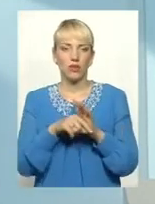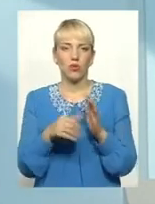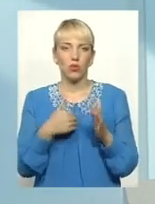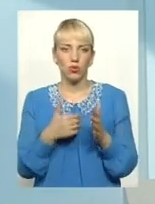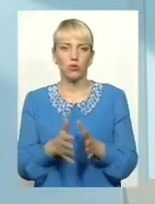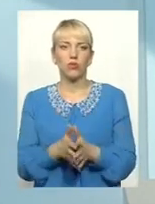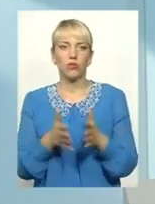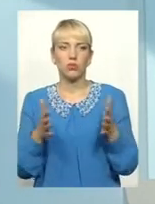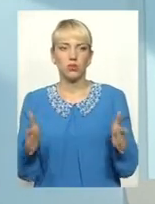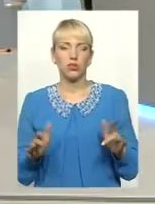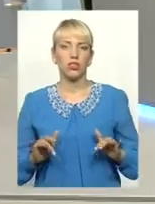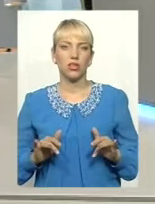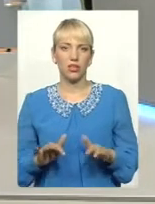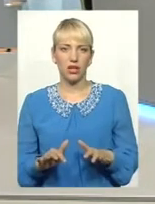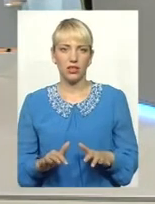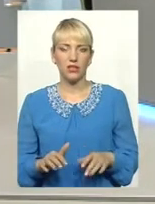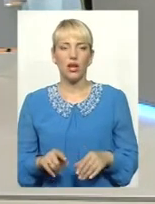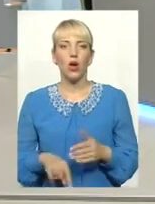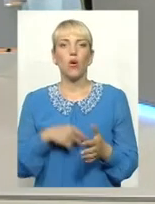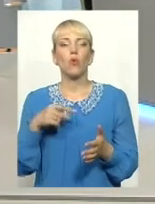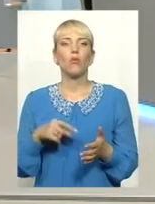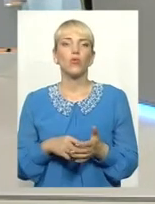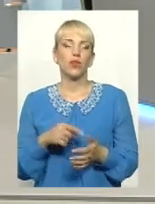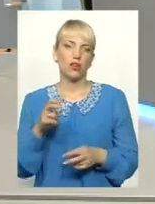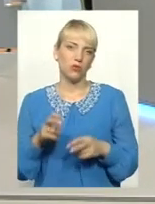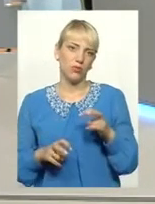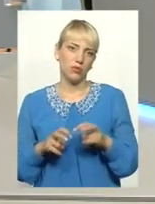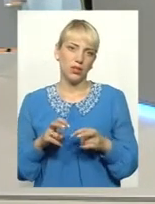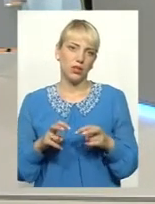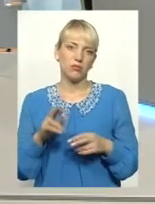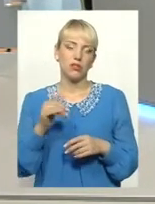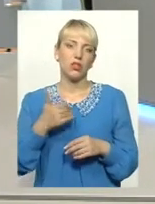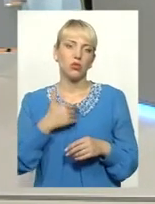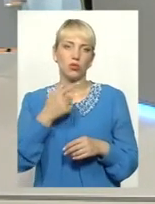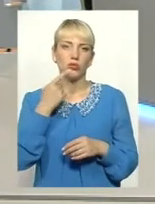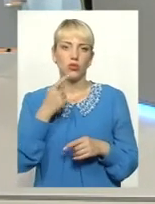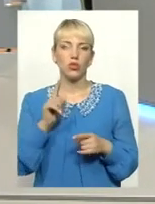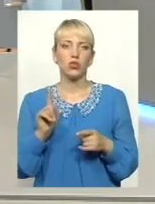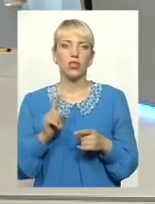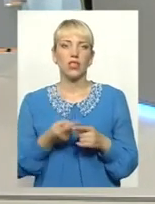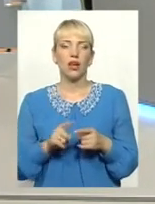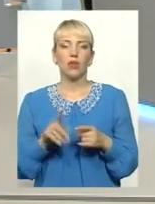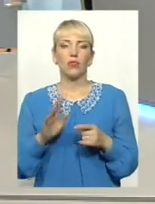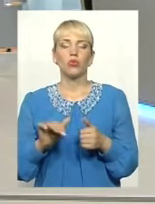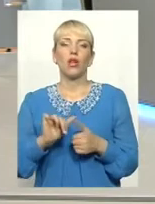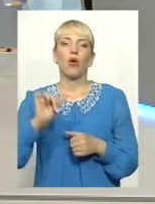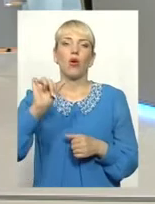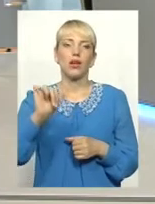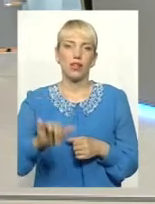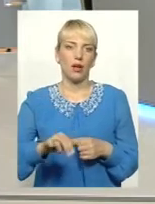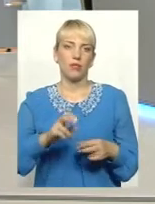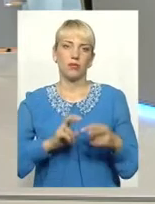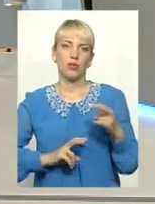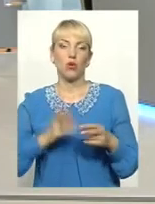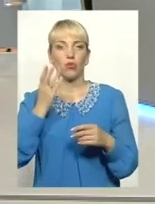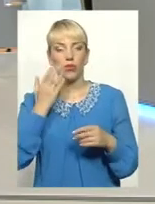діяльність комунального підприємства. І це буде, я хочу наголосити на тому, що це буде окреме підприємство. Ми його коли